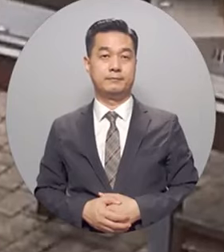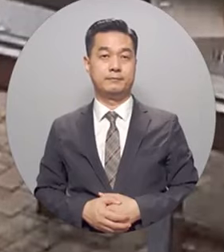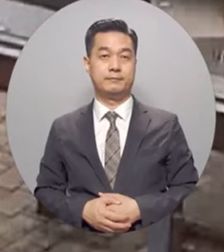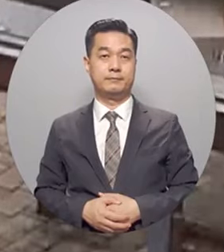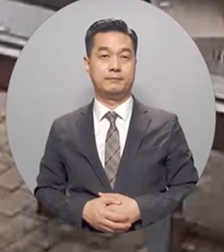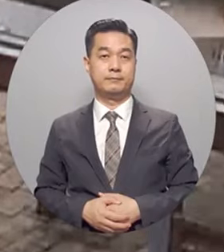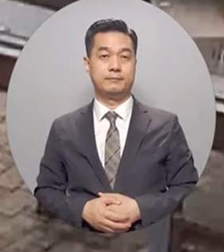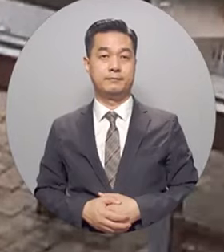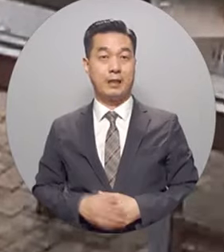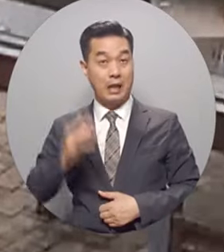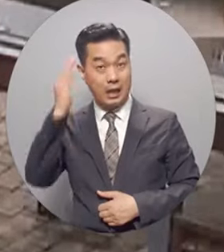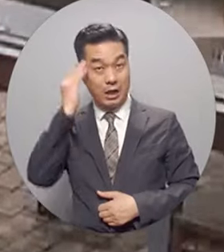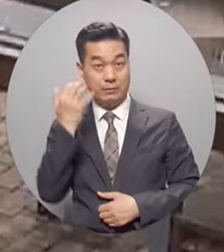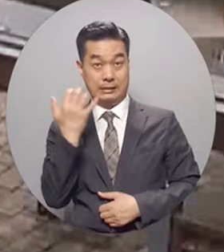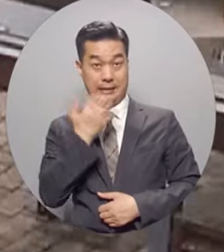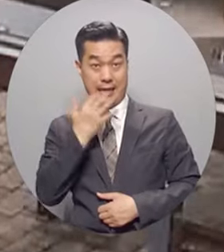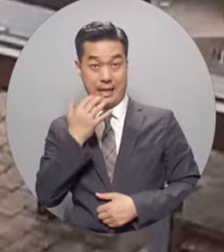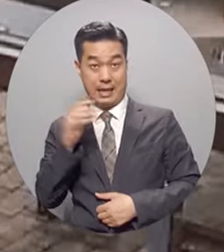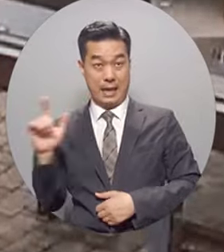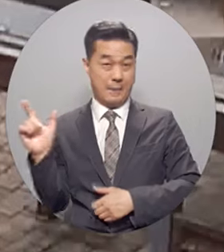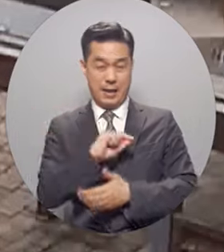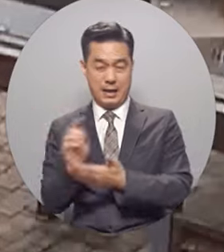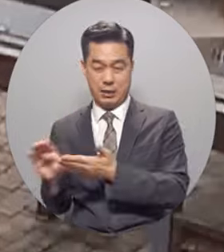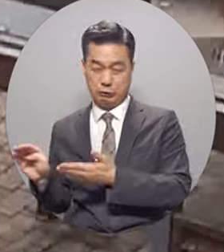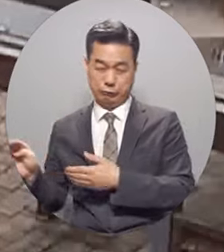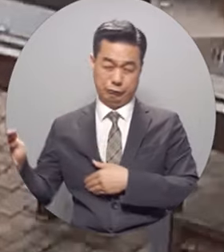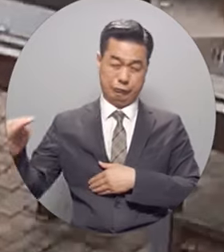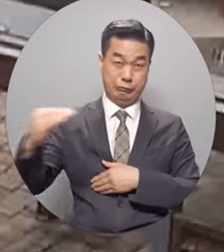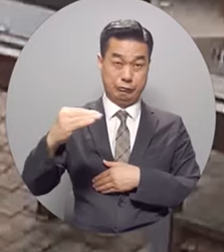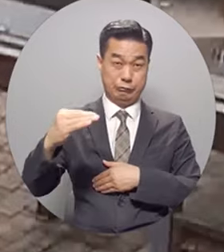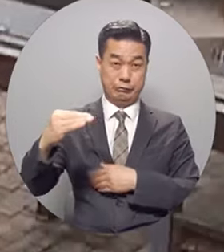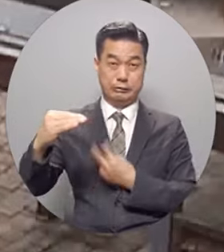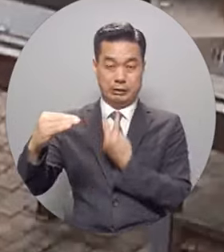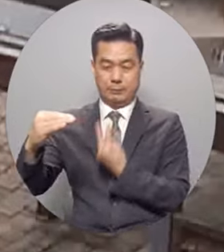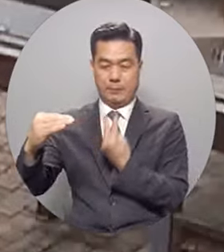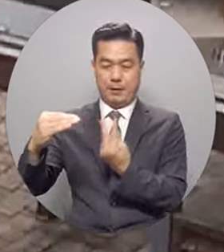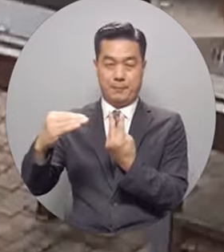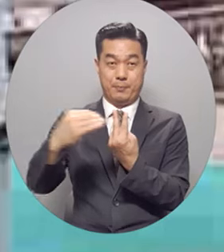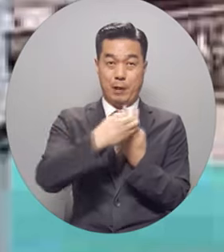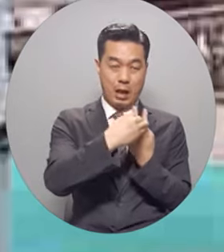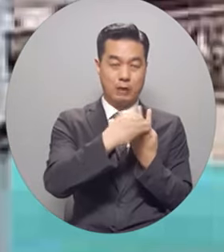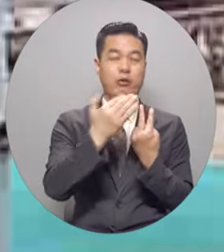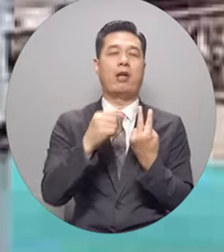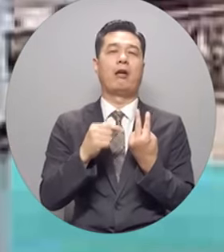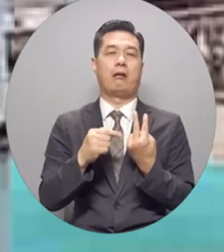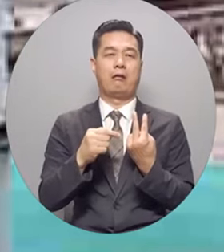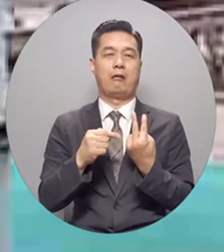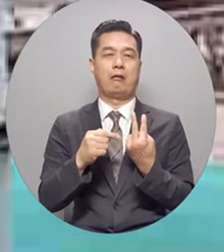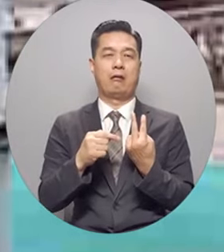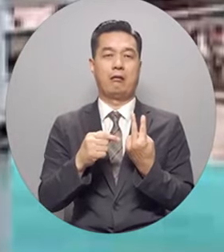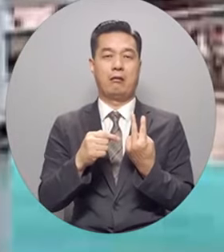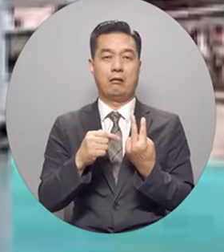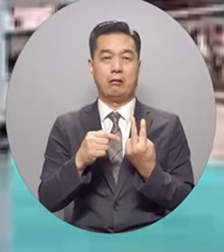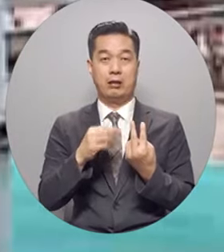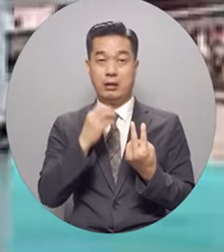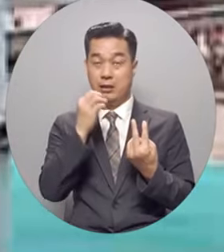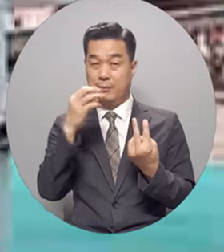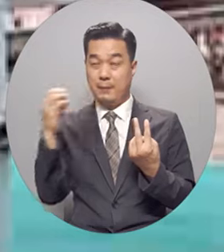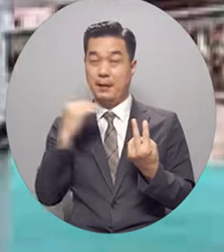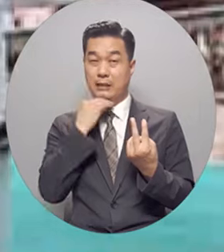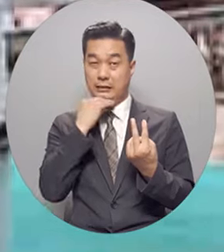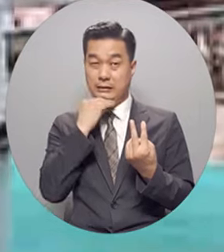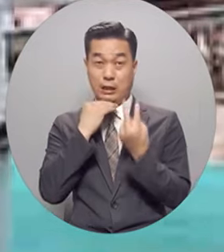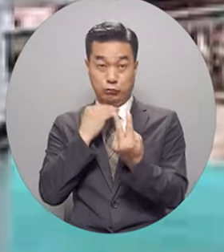검은색 차량 한대가 빠른 속도로 좌회전 하더니 맞은편 인도로 돌진합니다 그리고 신호를 기다리던 보행자